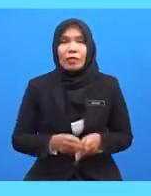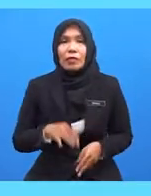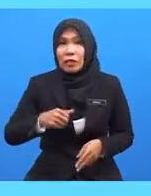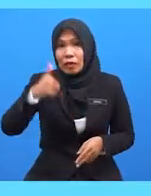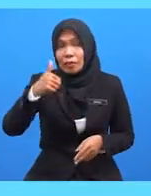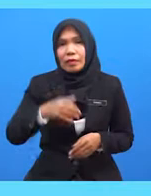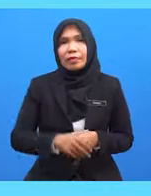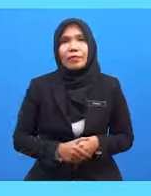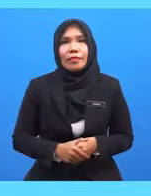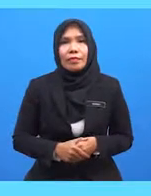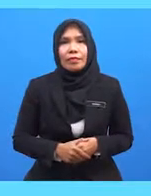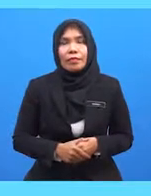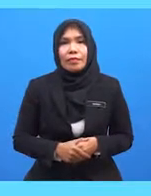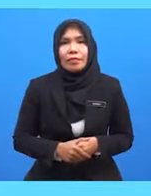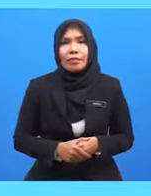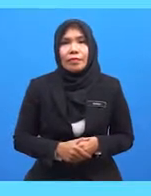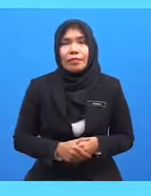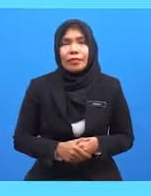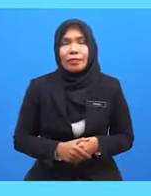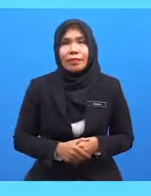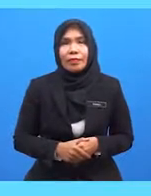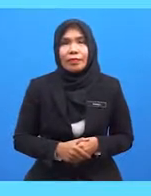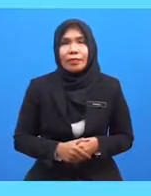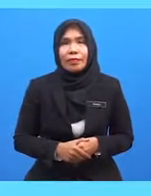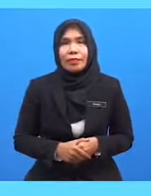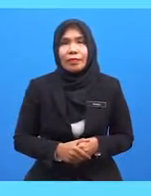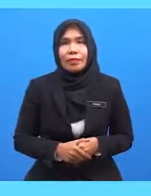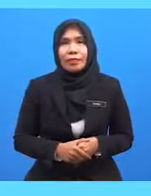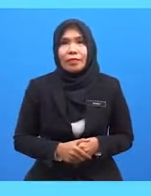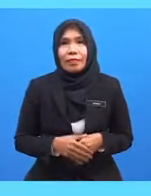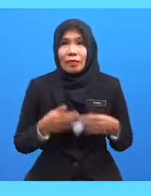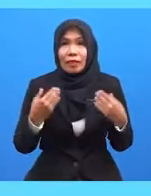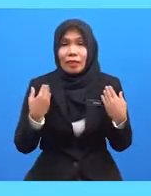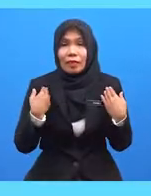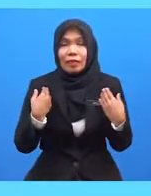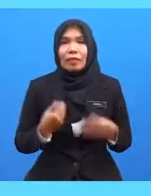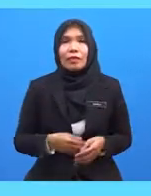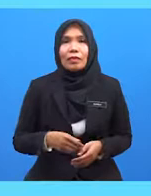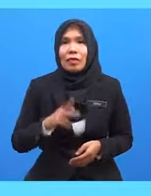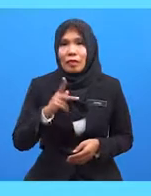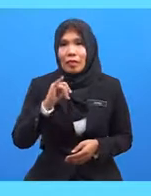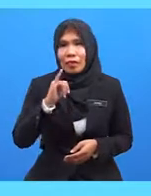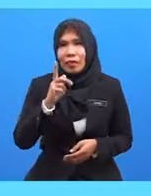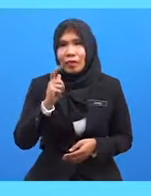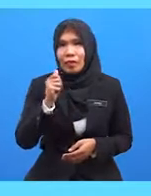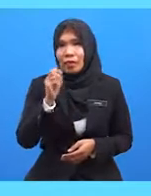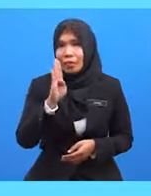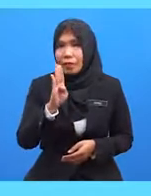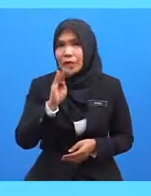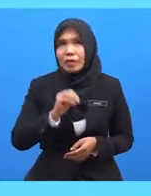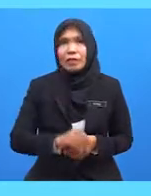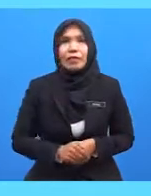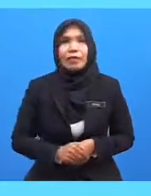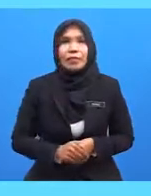1836 Masihi menghasilkan kitab Al-Hakim, Said Alwi Ba' Alwi